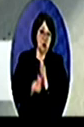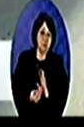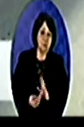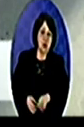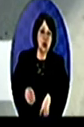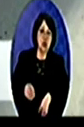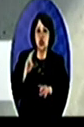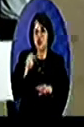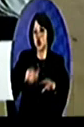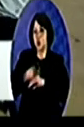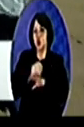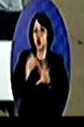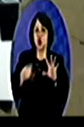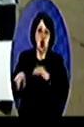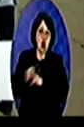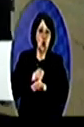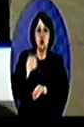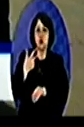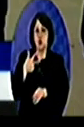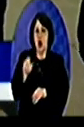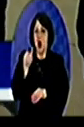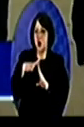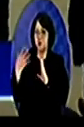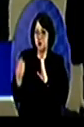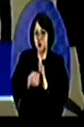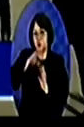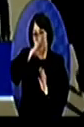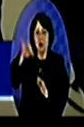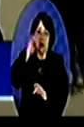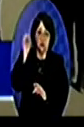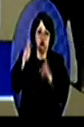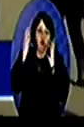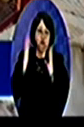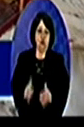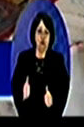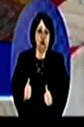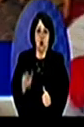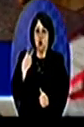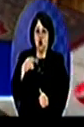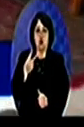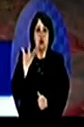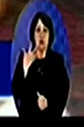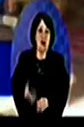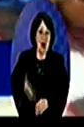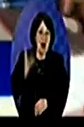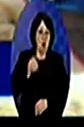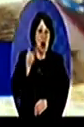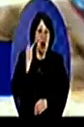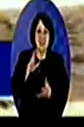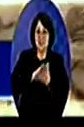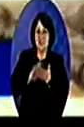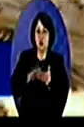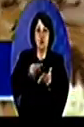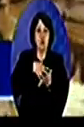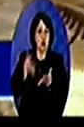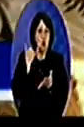Одоогийн байдлаар Чингэлтэй дүүргийн 7-р хорооны 33 айл дулааны асуудлаа бүрэн шийдсэн. Харин үлдсэн 250 гаруй айлын цэвэр бохир ус,